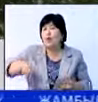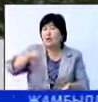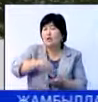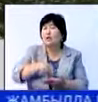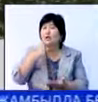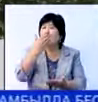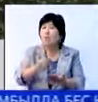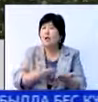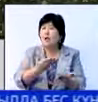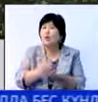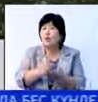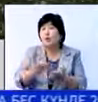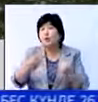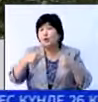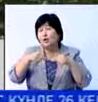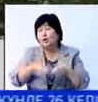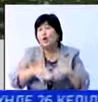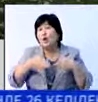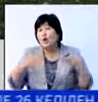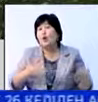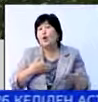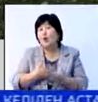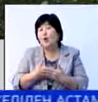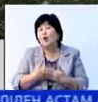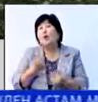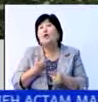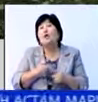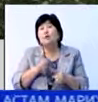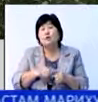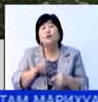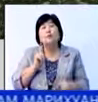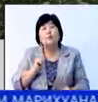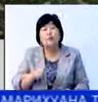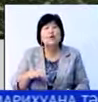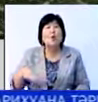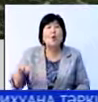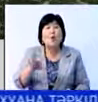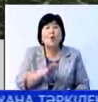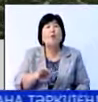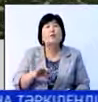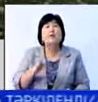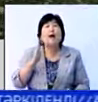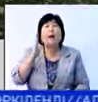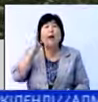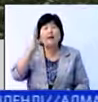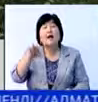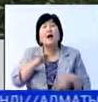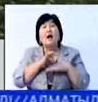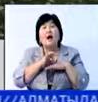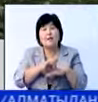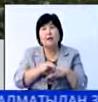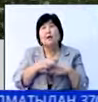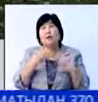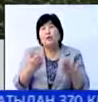мәселе қойып, соны шешуге үлкен күш салған сөйтіп, осы облысты алға апарып,